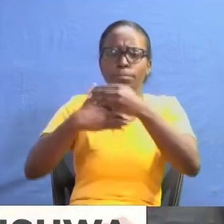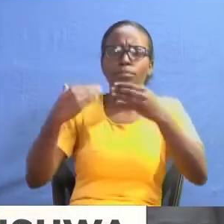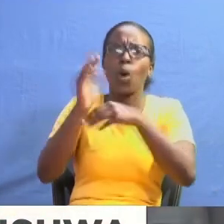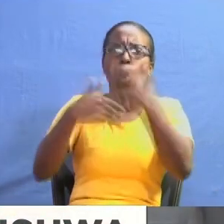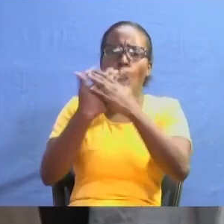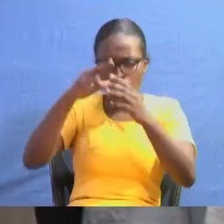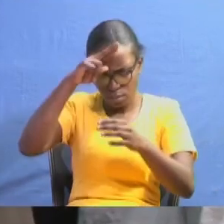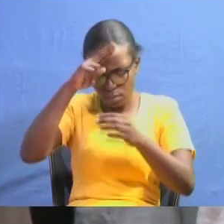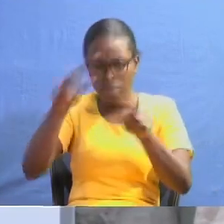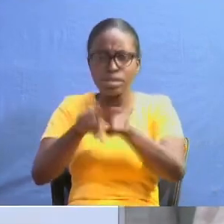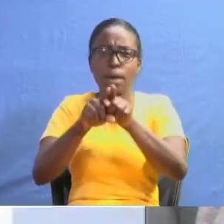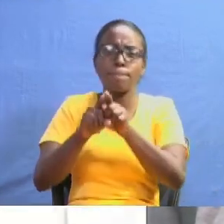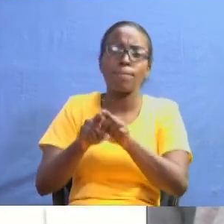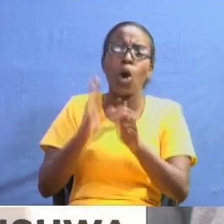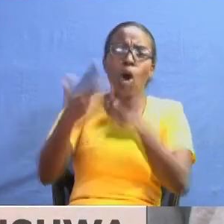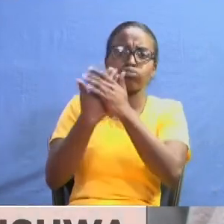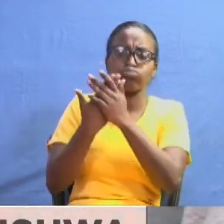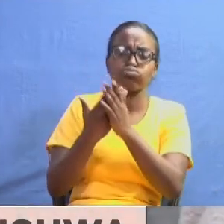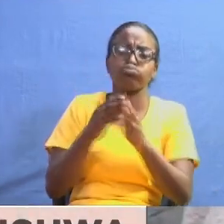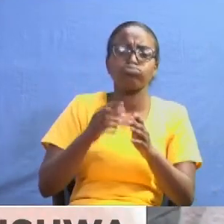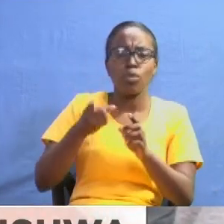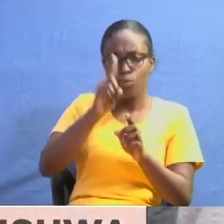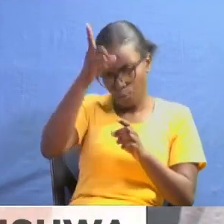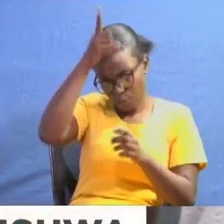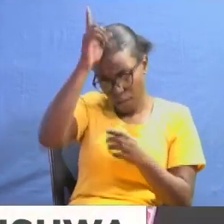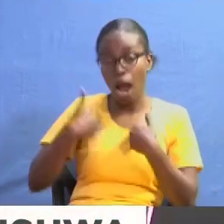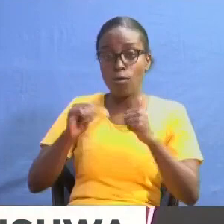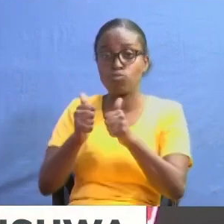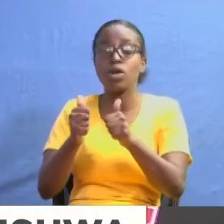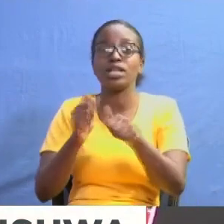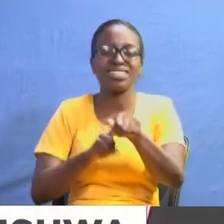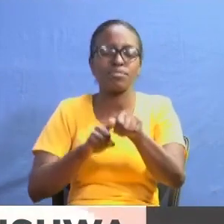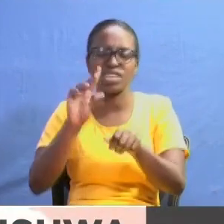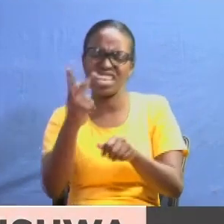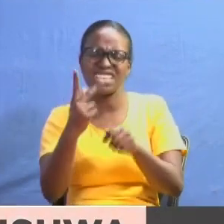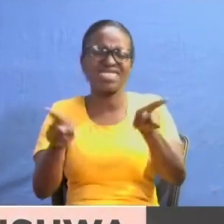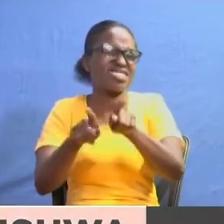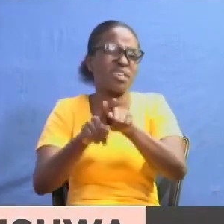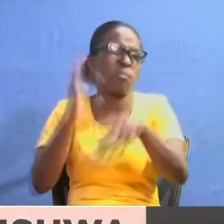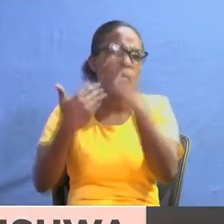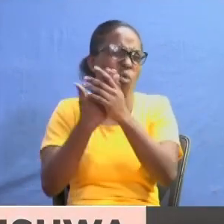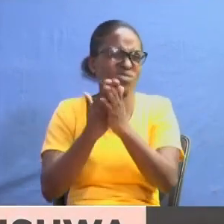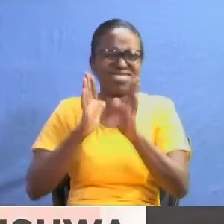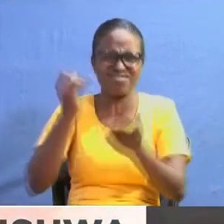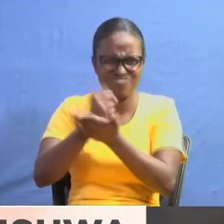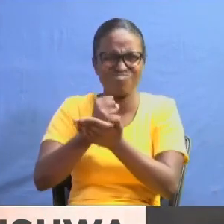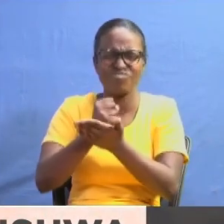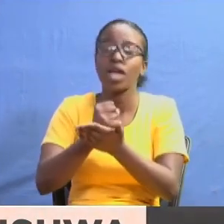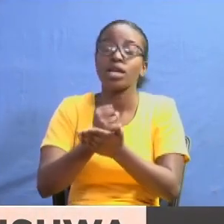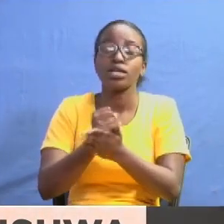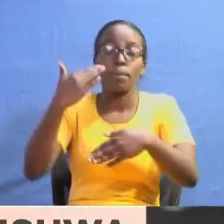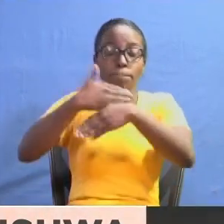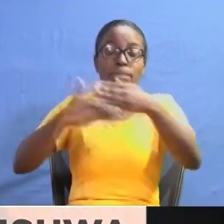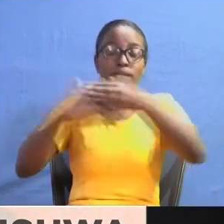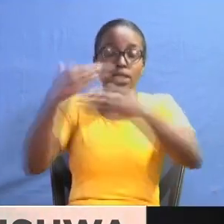wa mtaani na maafisa wa mamlaka ya barabara kuu za Kenya wanalazimisha kuondolewa kwao kwa kisingizio cha kujenga kituo